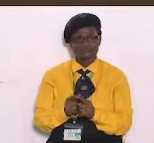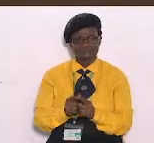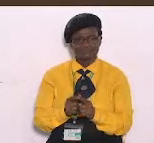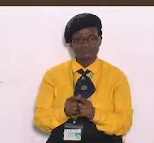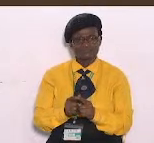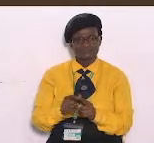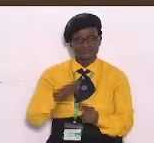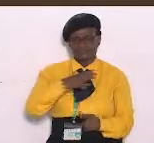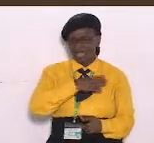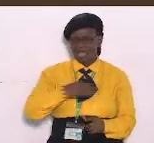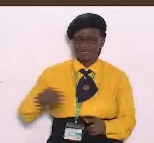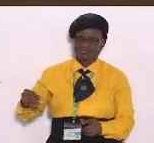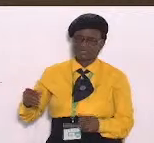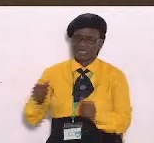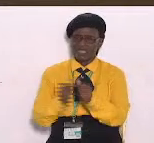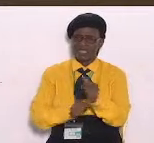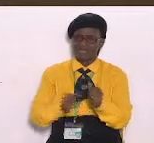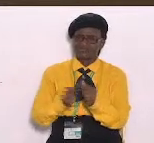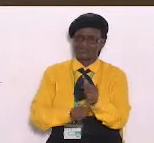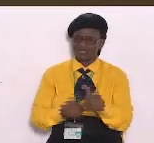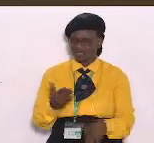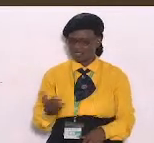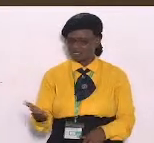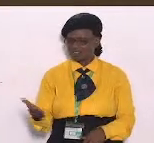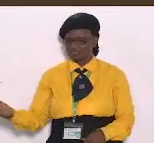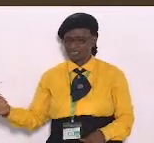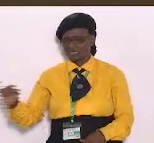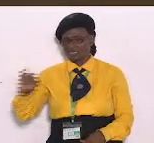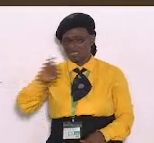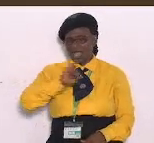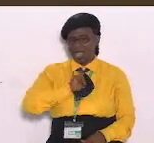vie et tout ce que j'aurais